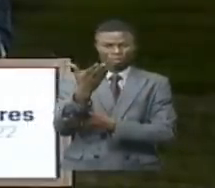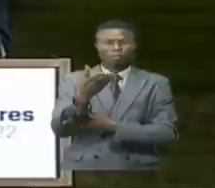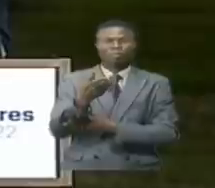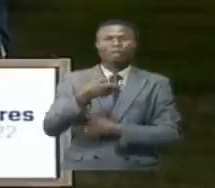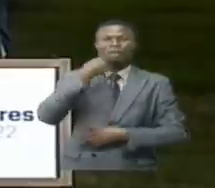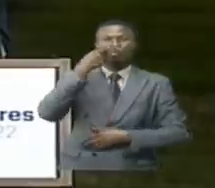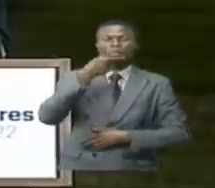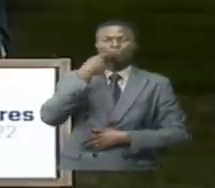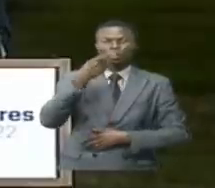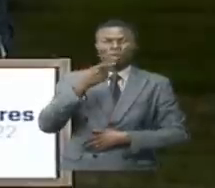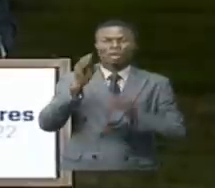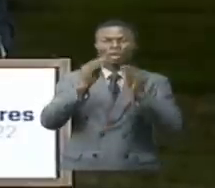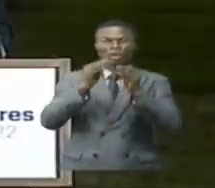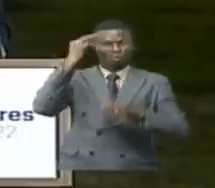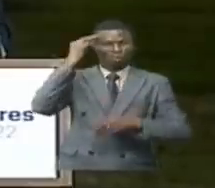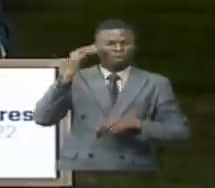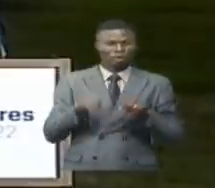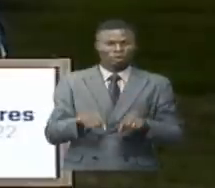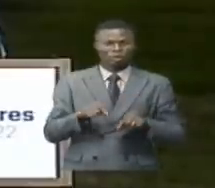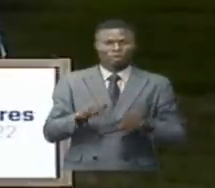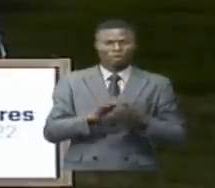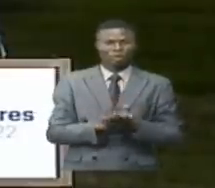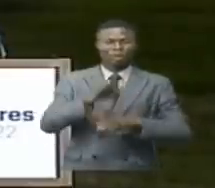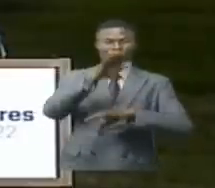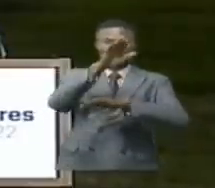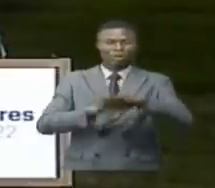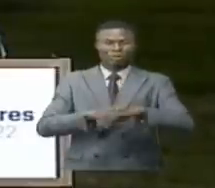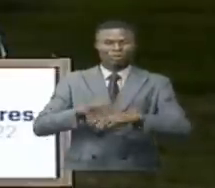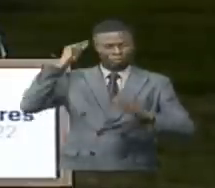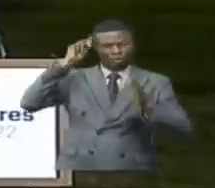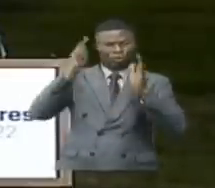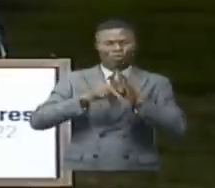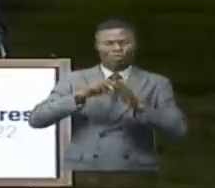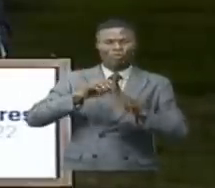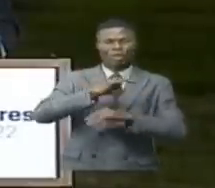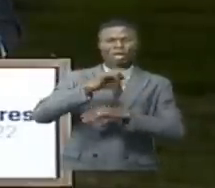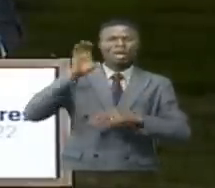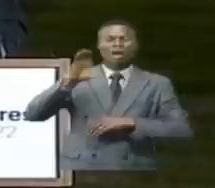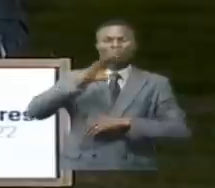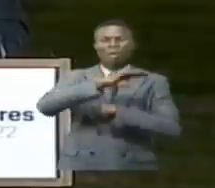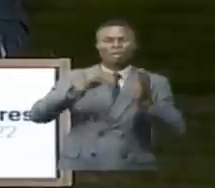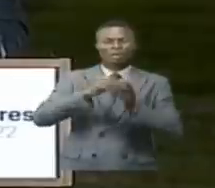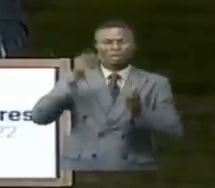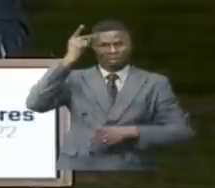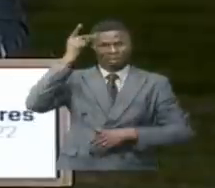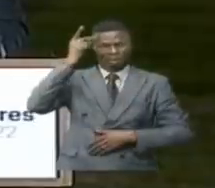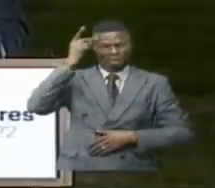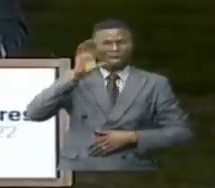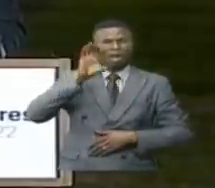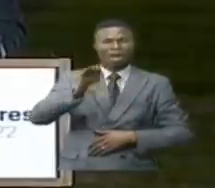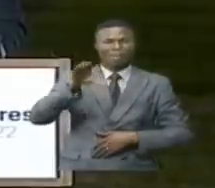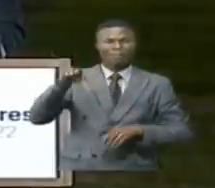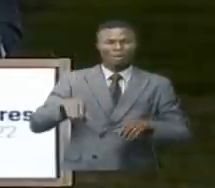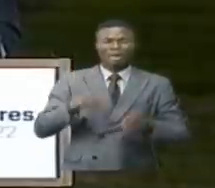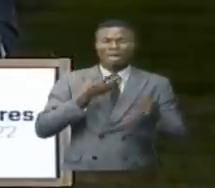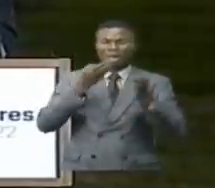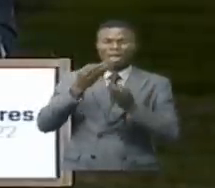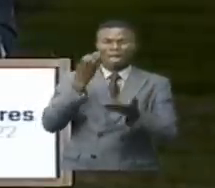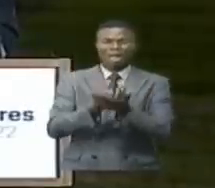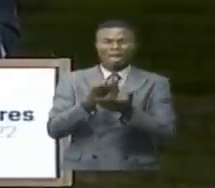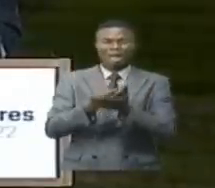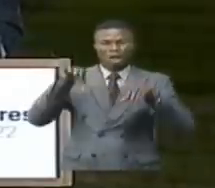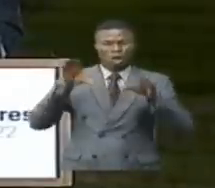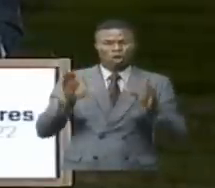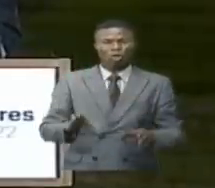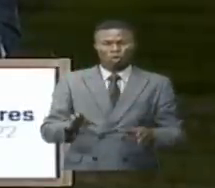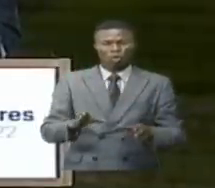au Conseil de ministres de ce jour, la gouverneure de la Banque centrale du Congo a indiqué que l'économie congolaise